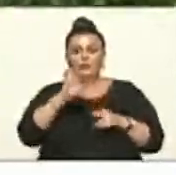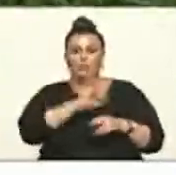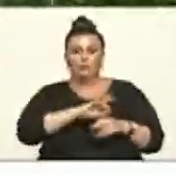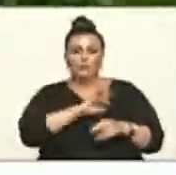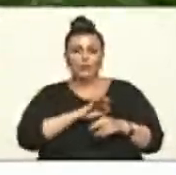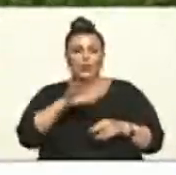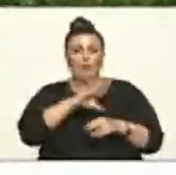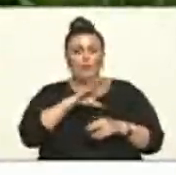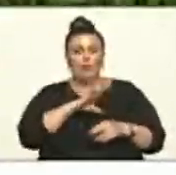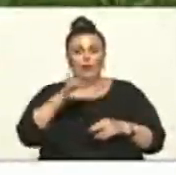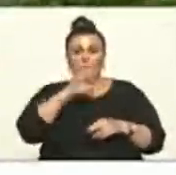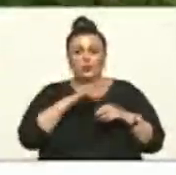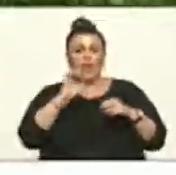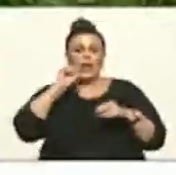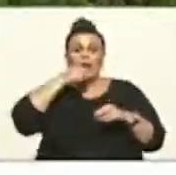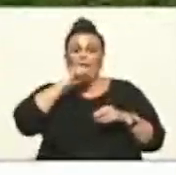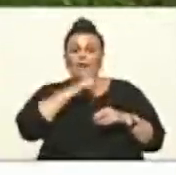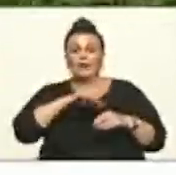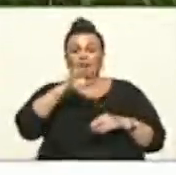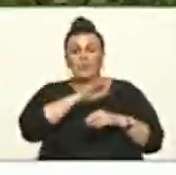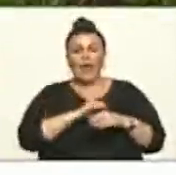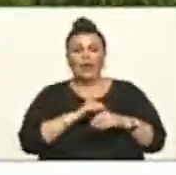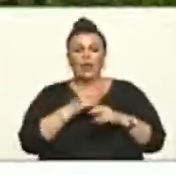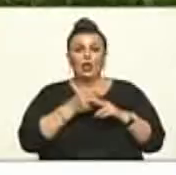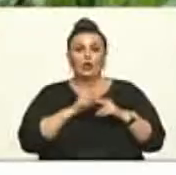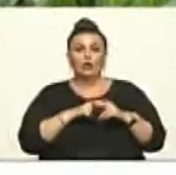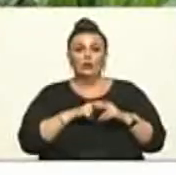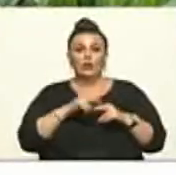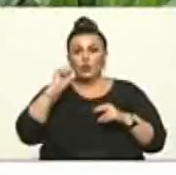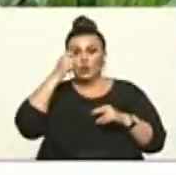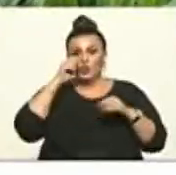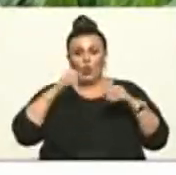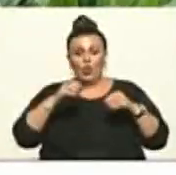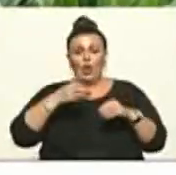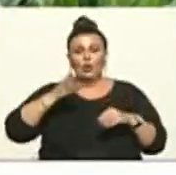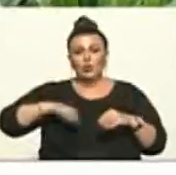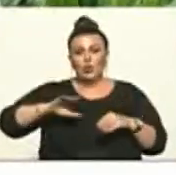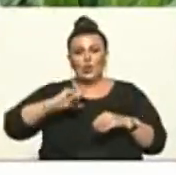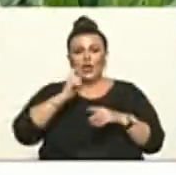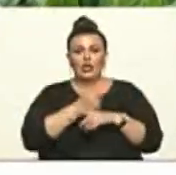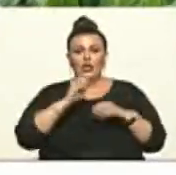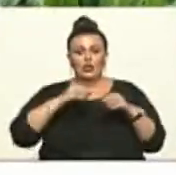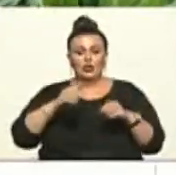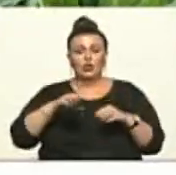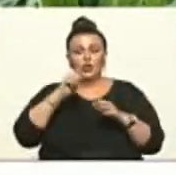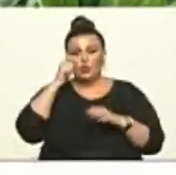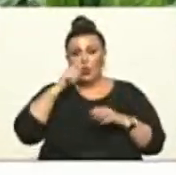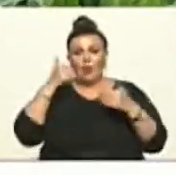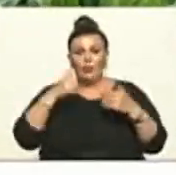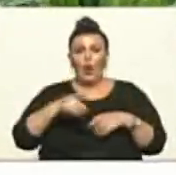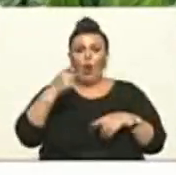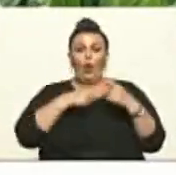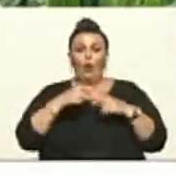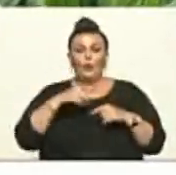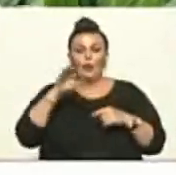əkin kimi əsasən qarğdalı bitkisinə üstünlük verirlər. Haradasa soğan əkindən sonra ikinci əkindir. Soğan əkdi, soğanı yerdən